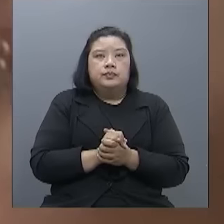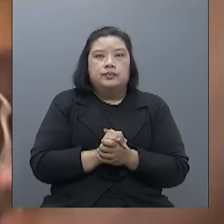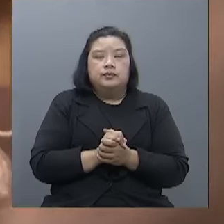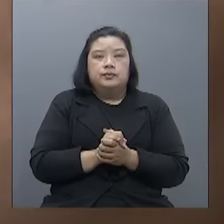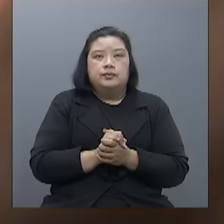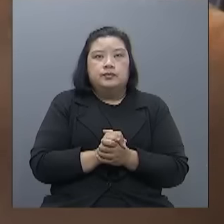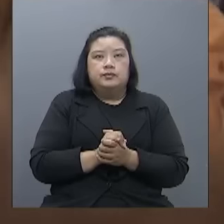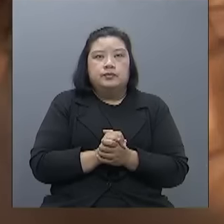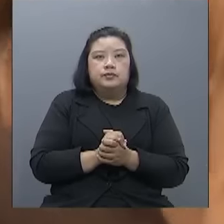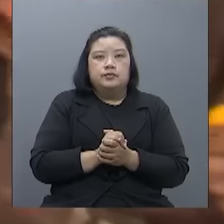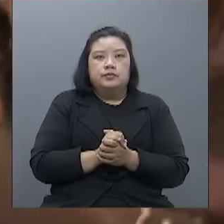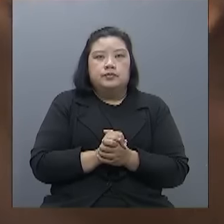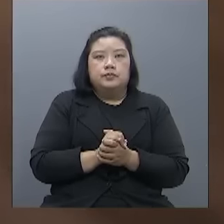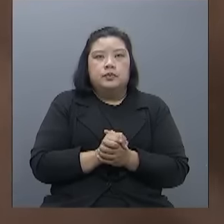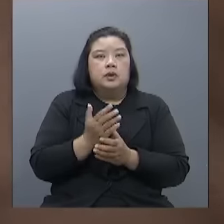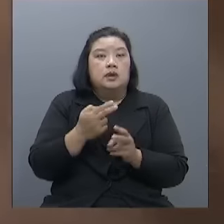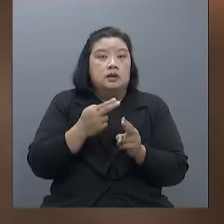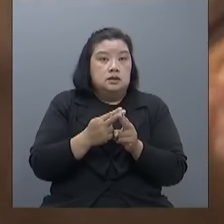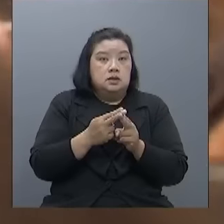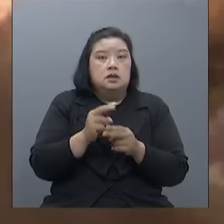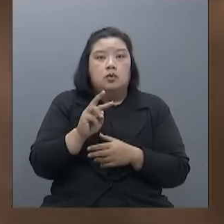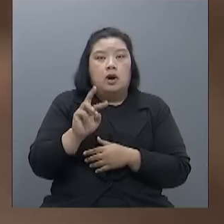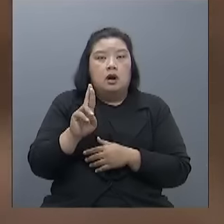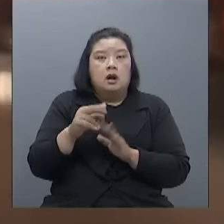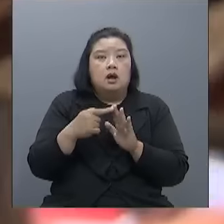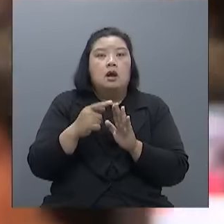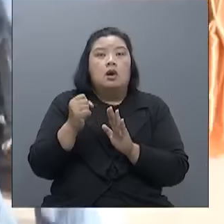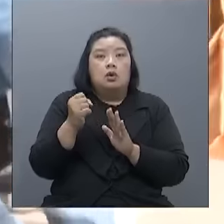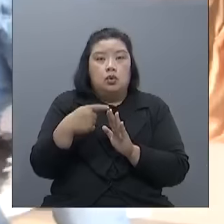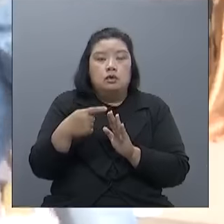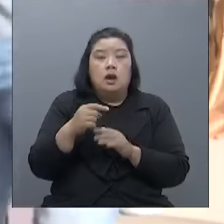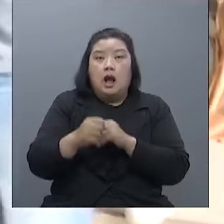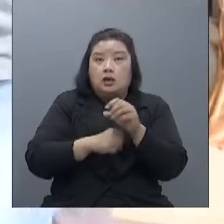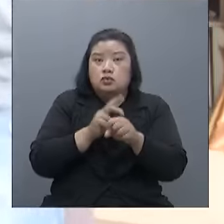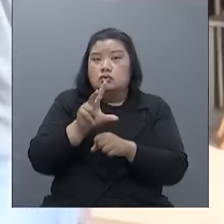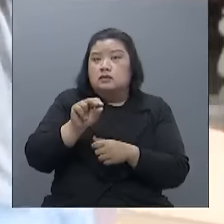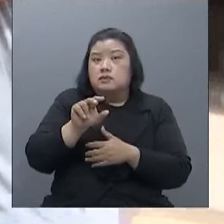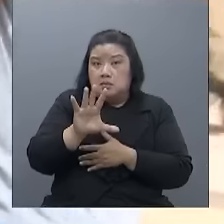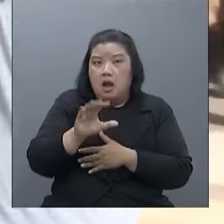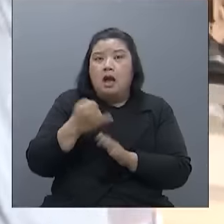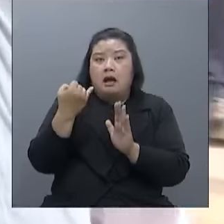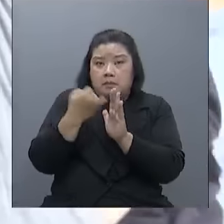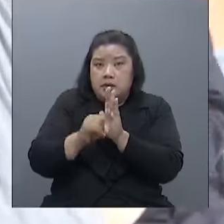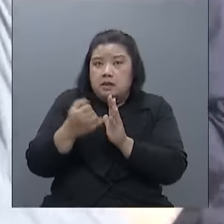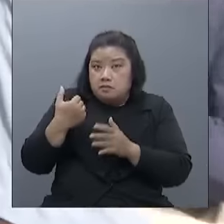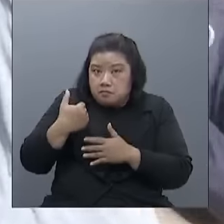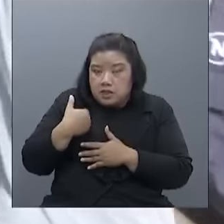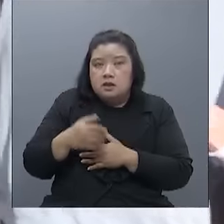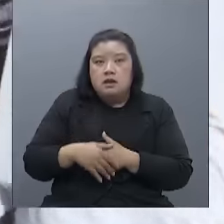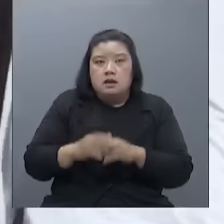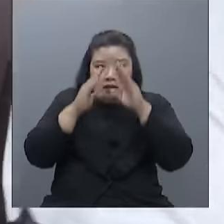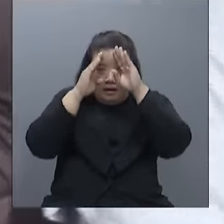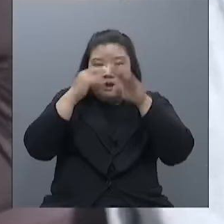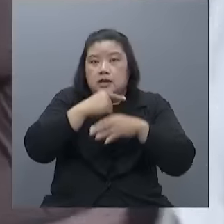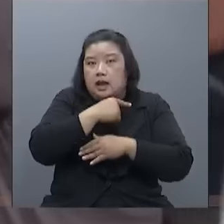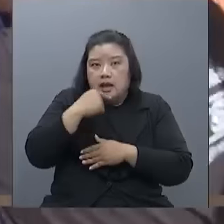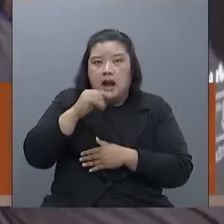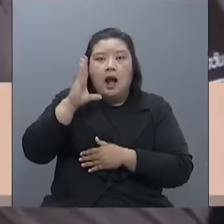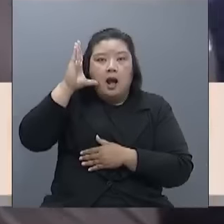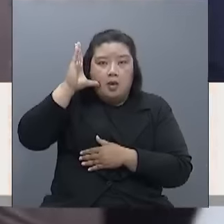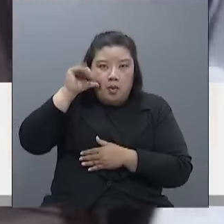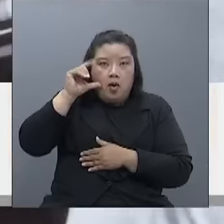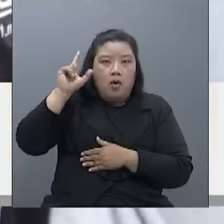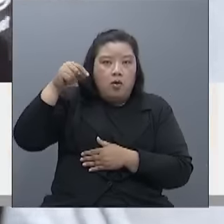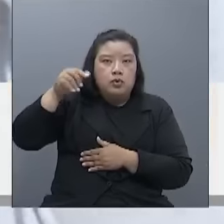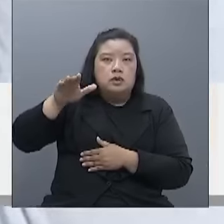ตำรวจนำตัวนายวรุธเดชภูมิอายุ35ปีผู้ก่อเหตุฆาตกรรมนายประหยัดเดชภูมิและนางสาวเพียงเพ็ญเด